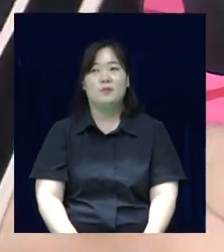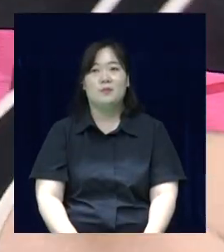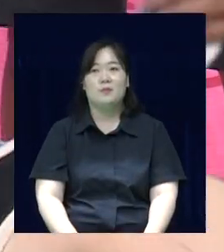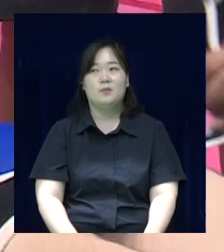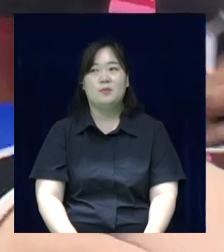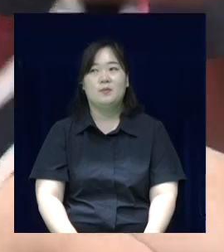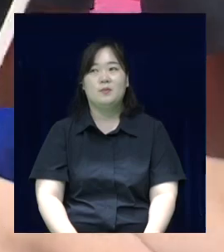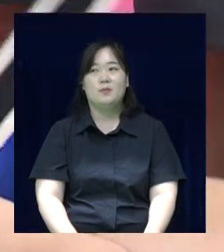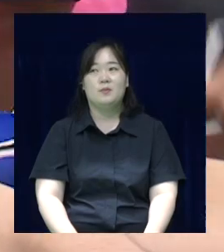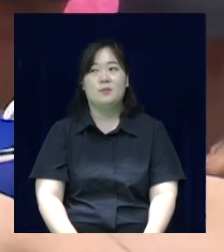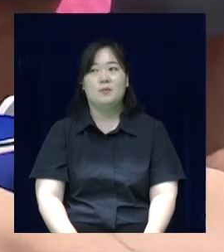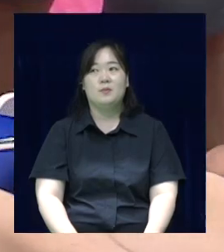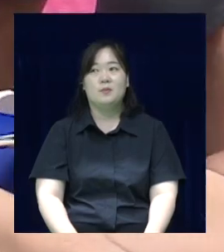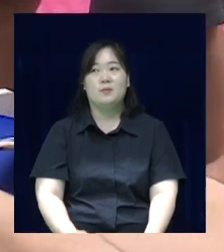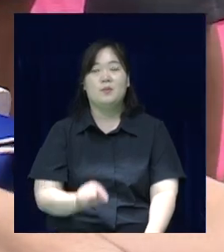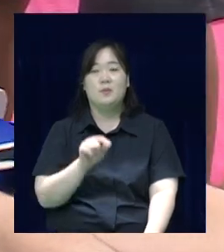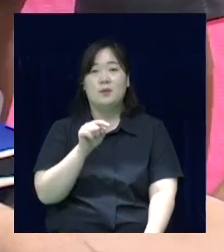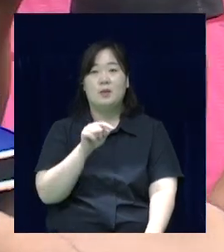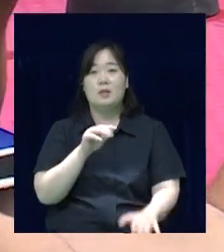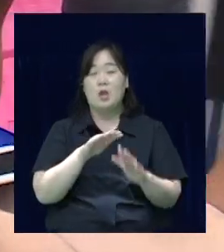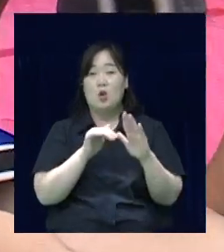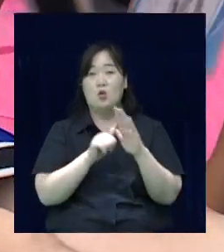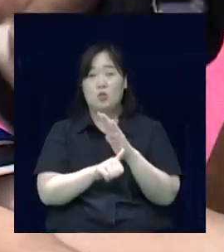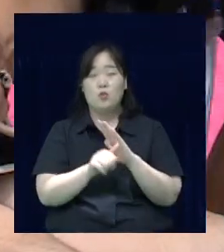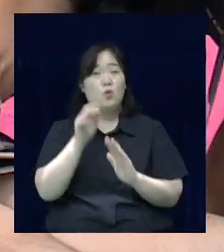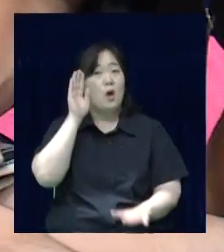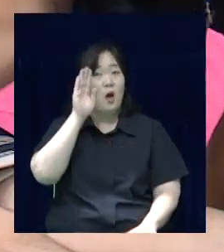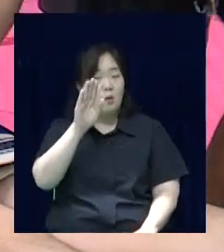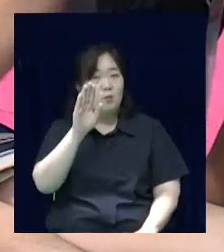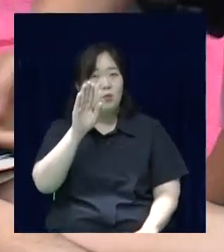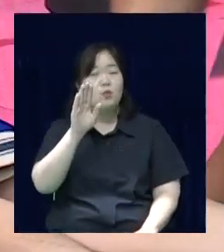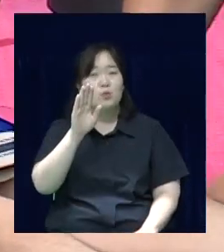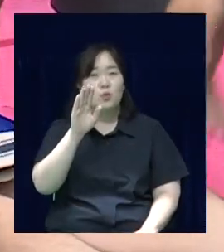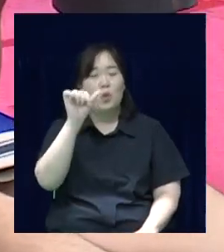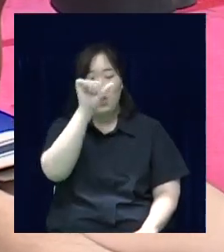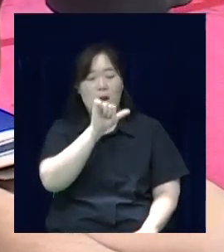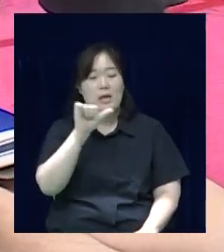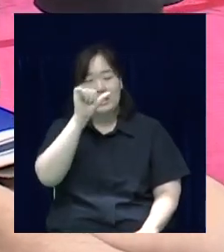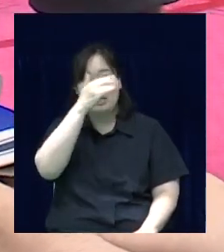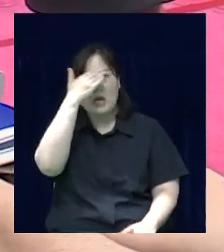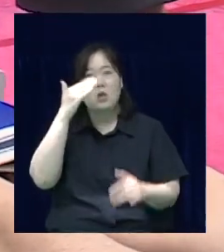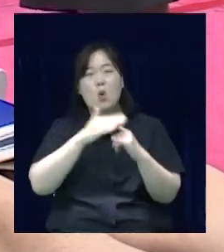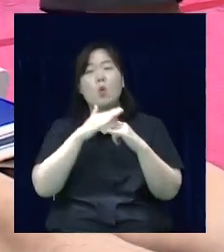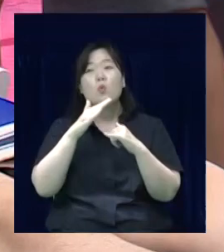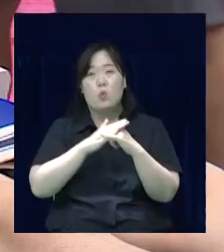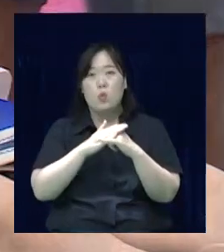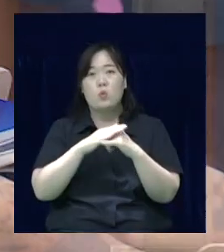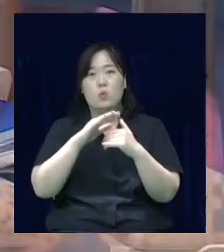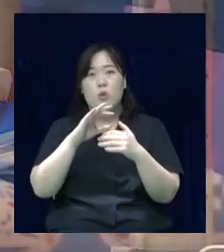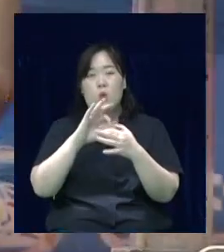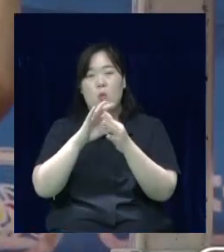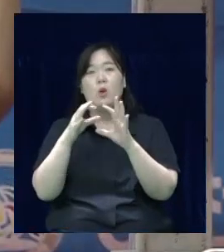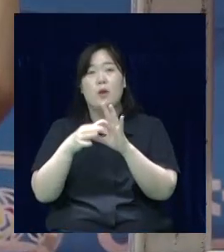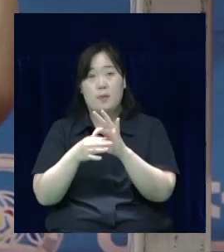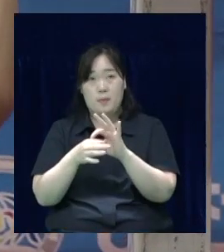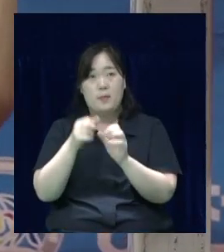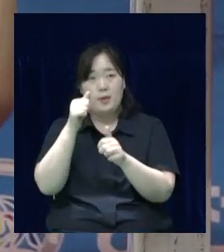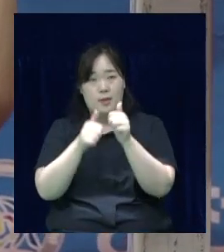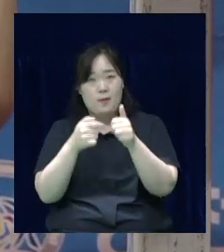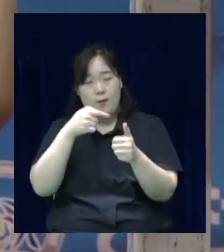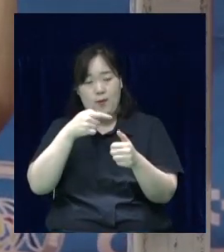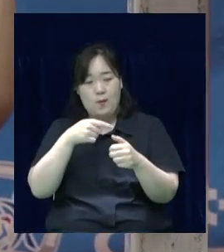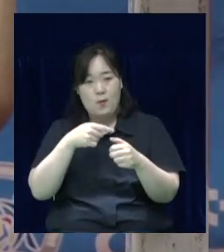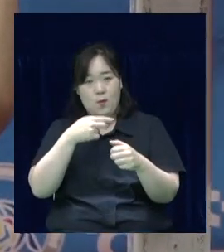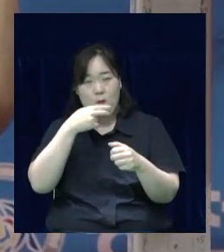이 선수 역시도 뭐 이제 앞으로 있을 바레인 장애인 아시안 청소년 경기대회 참가를 할 수 있을지 그 여부도 살펴봐야 되겠고요.